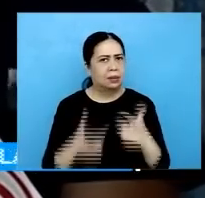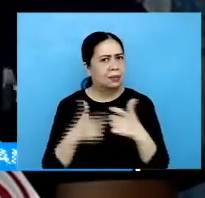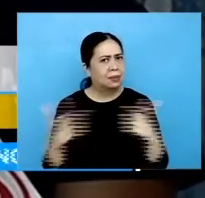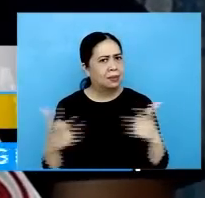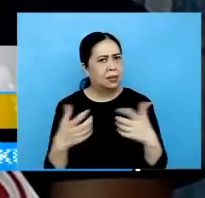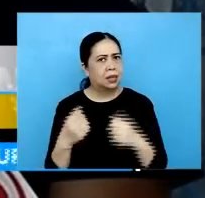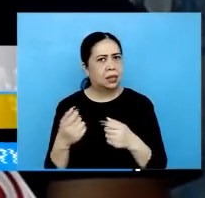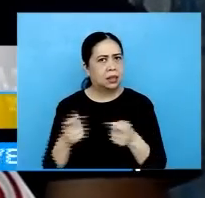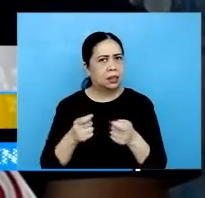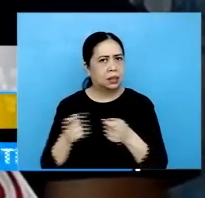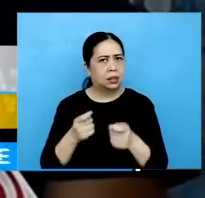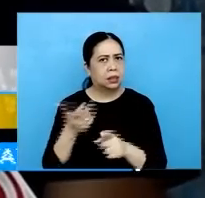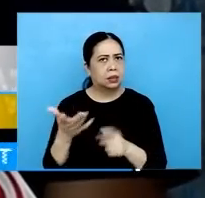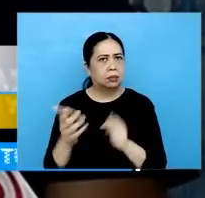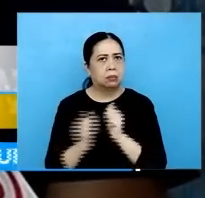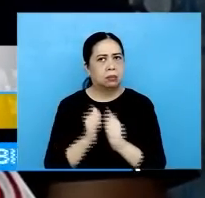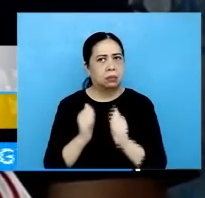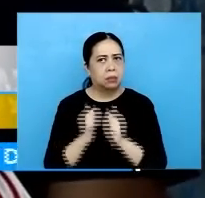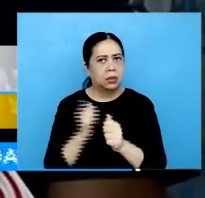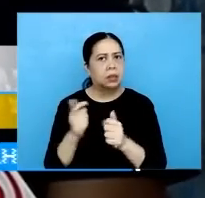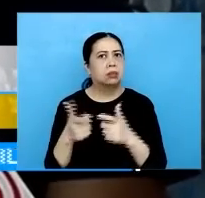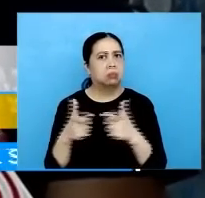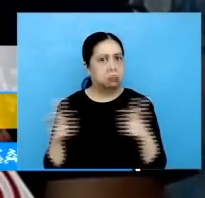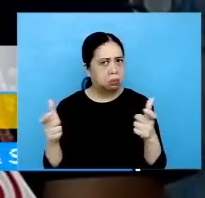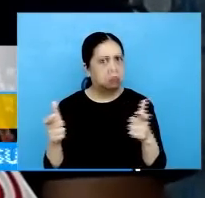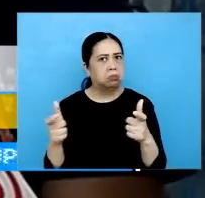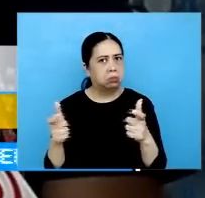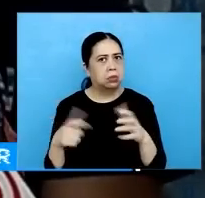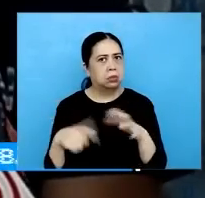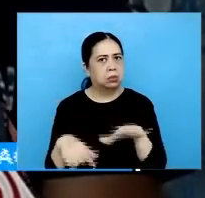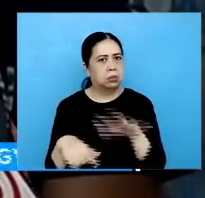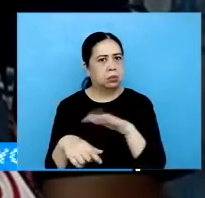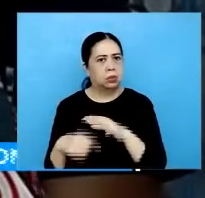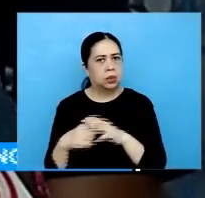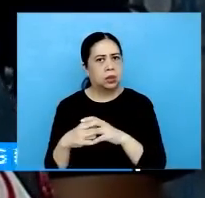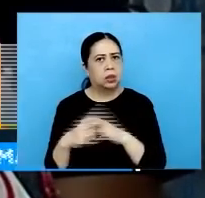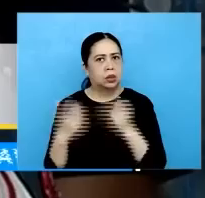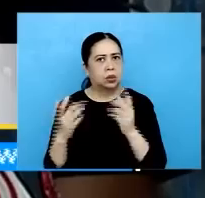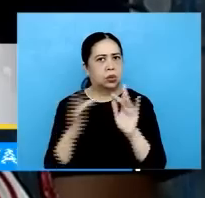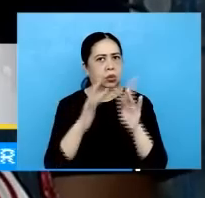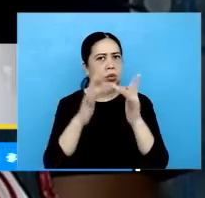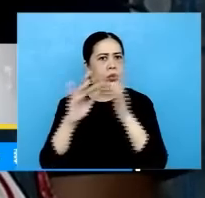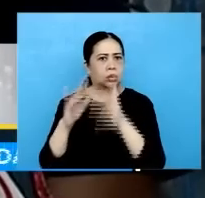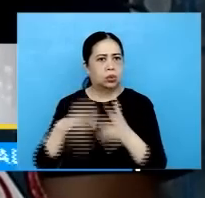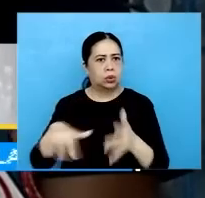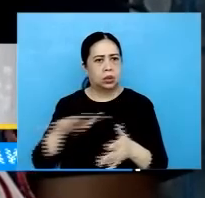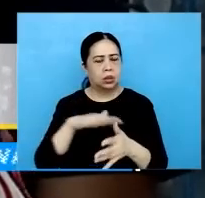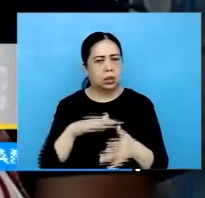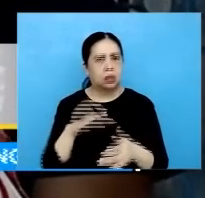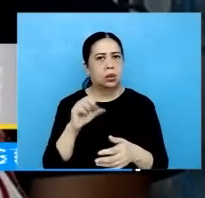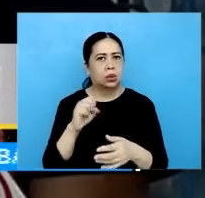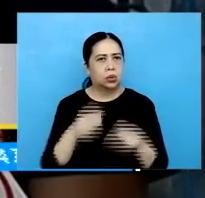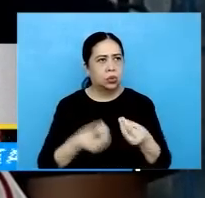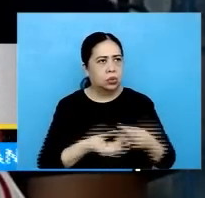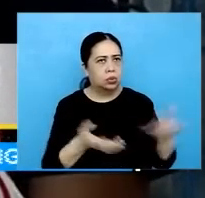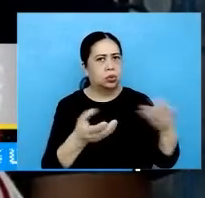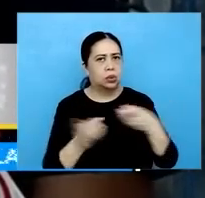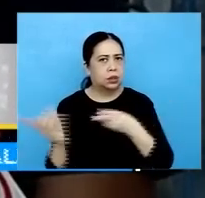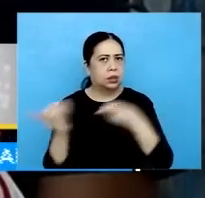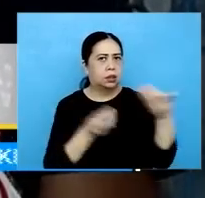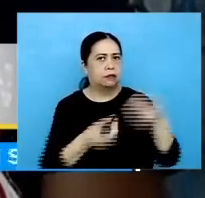nila is ibig sabihin, malaki din yung network na nila. Kaya nakakapag-deliver sila sa